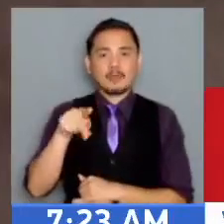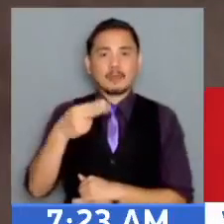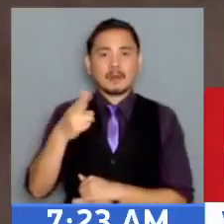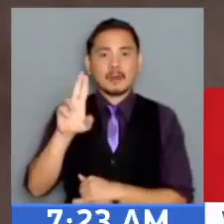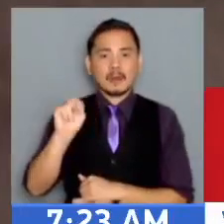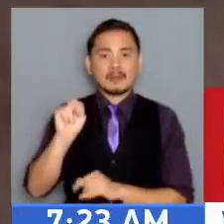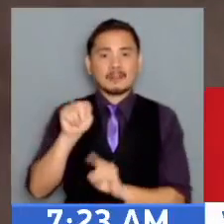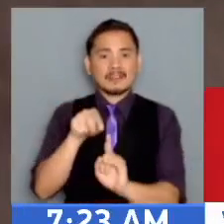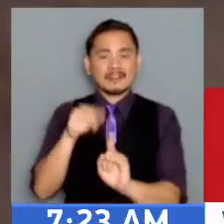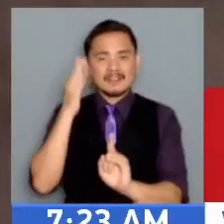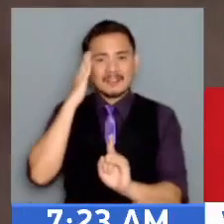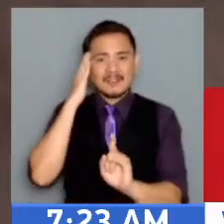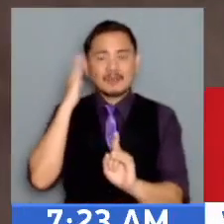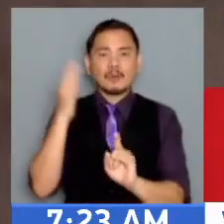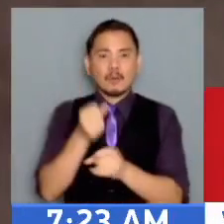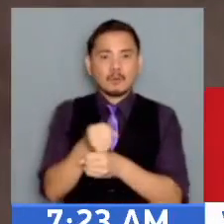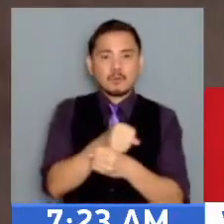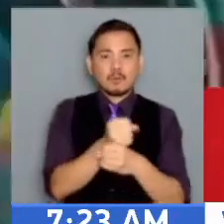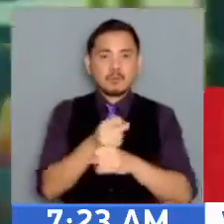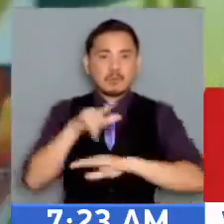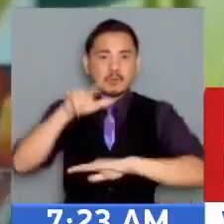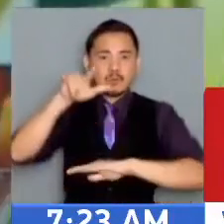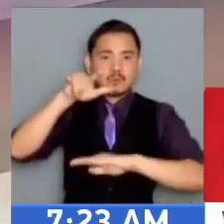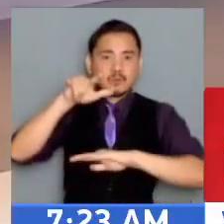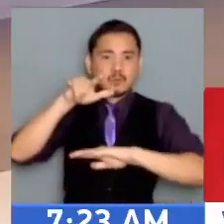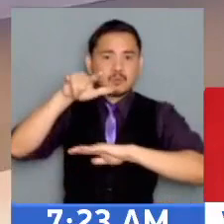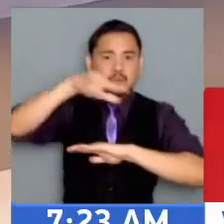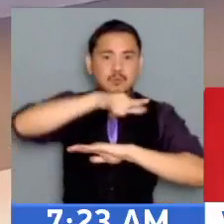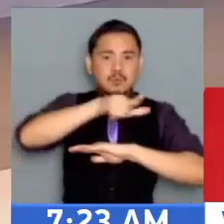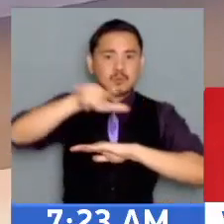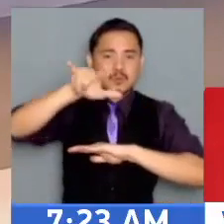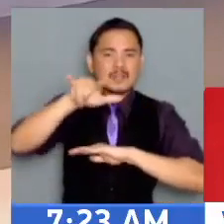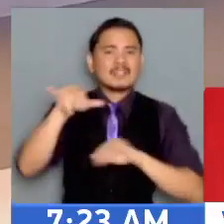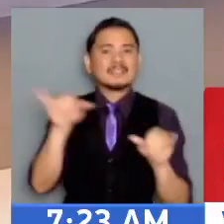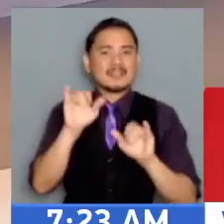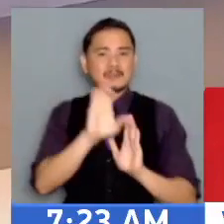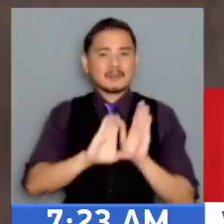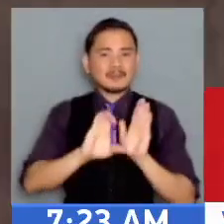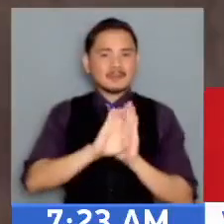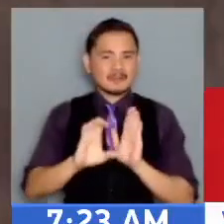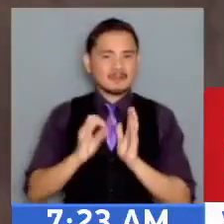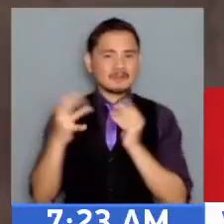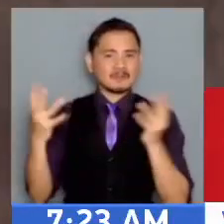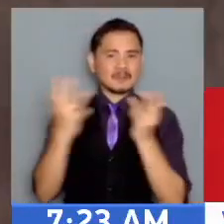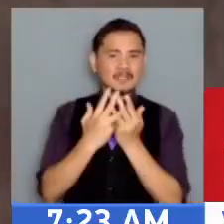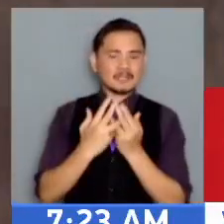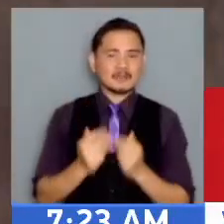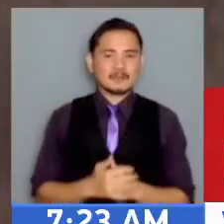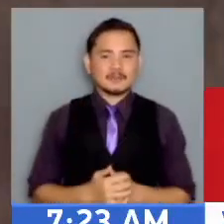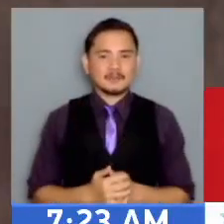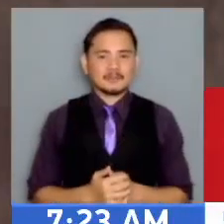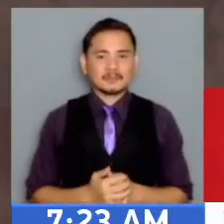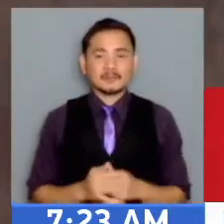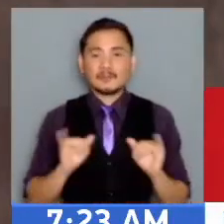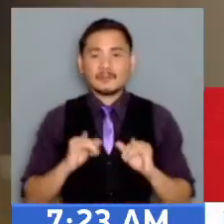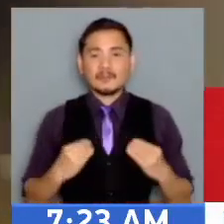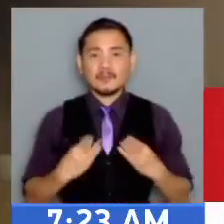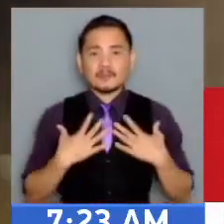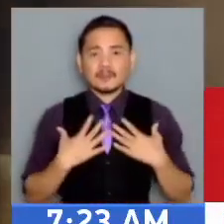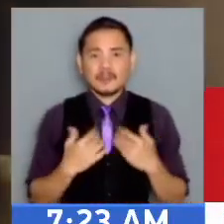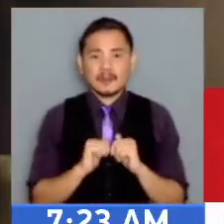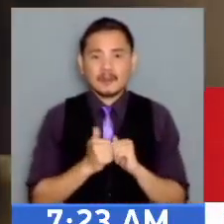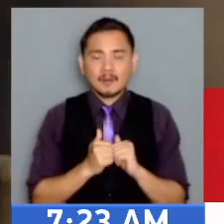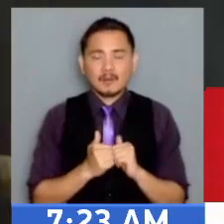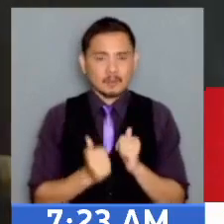pinaka malapit sa karakter ni Steve Armstrong. And speaking of inspiration, isa sa pinakamagandang bagay raw